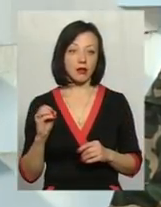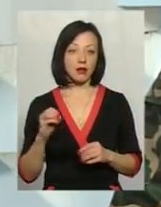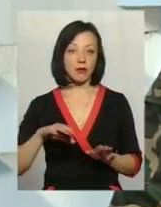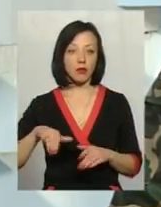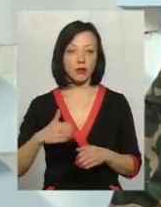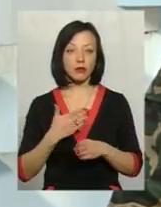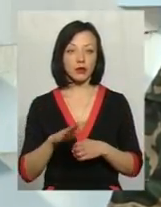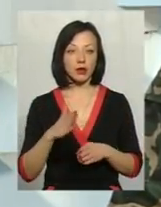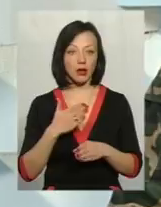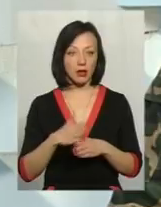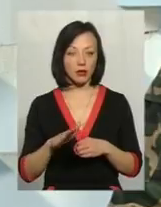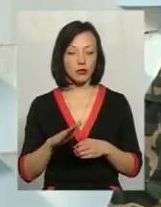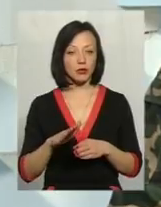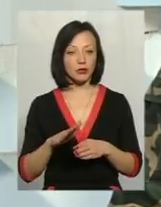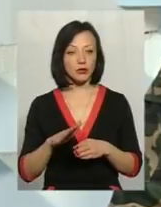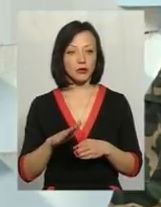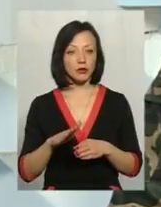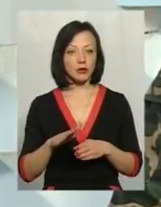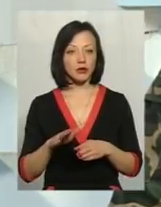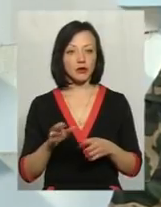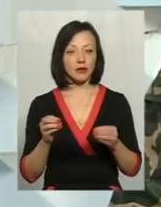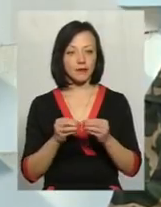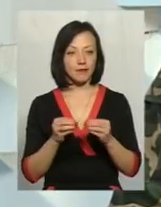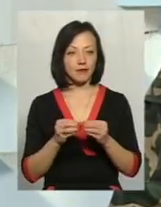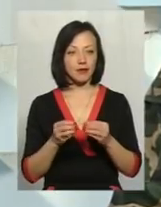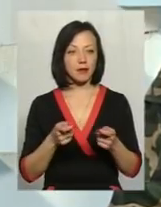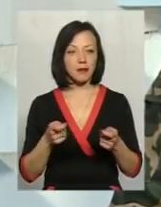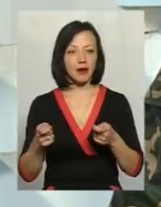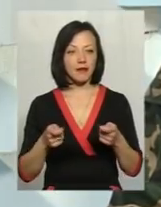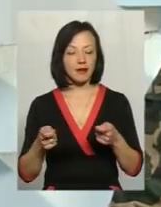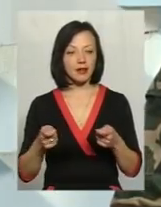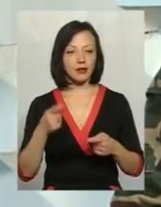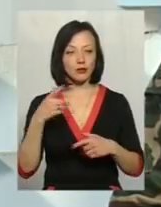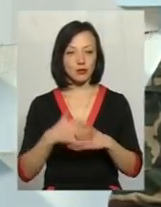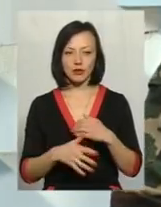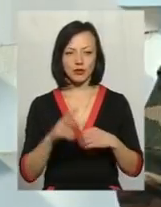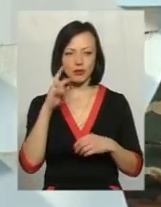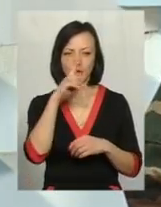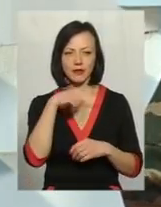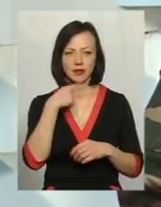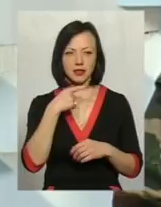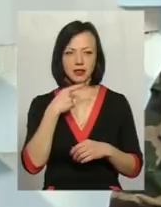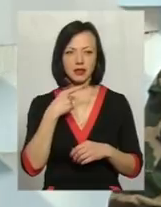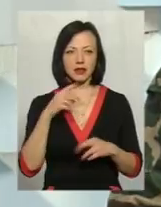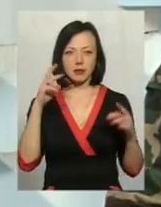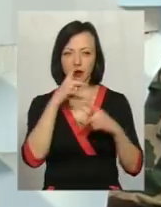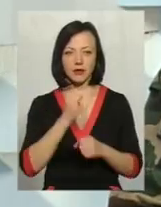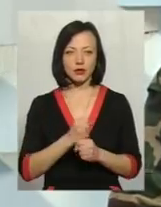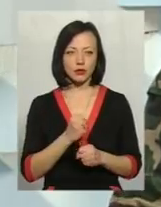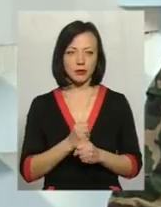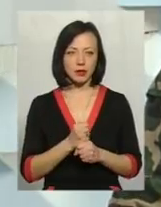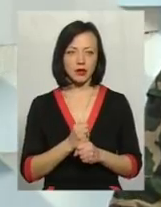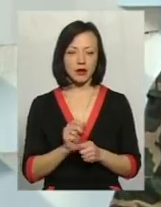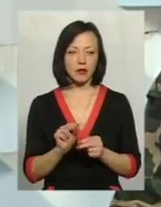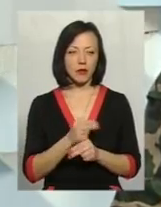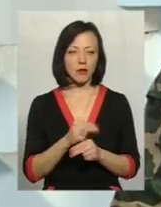потім потихеньку ті ж самі правителі зрозуміли, що щось неправильно сказали, неправильно зробили, от,